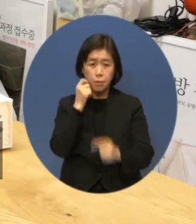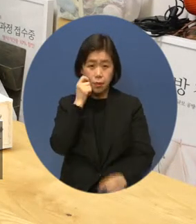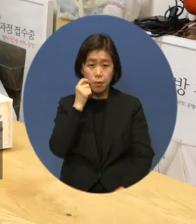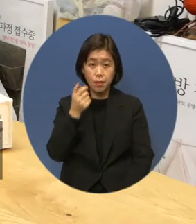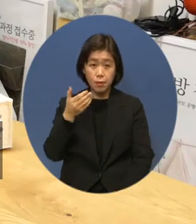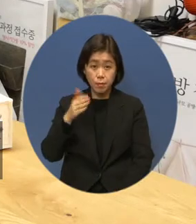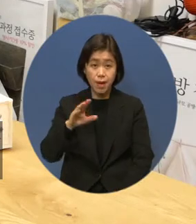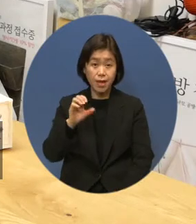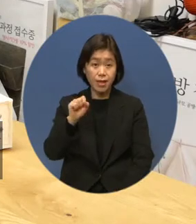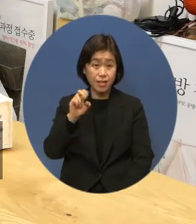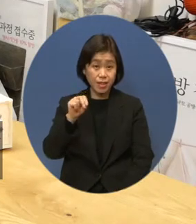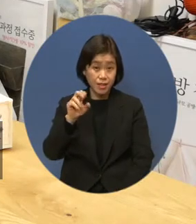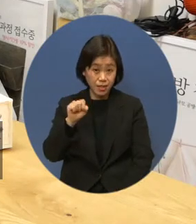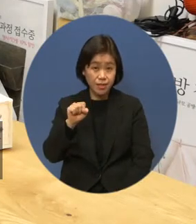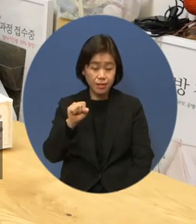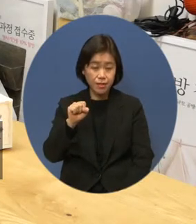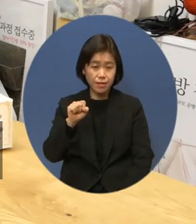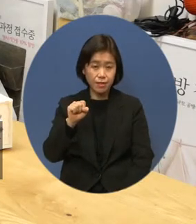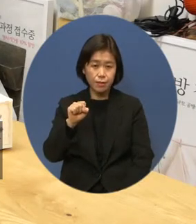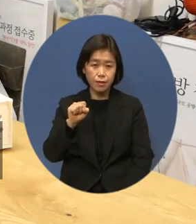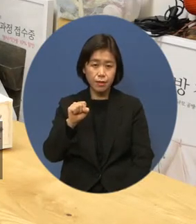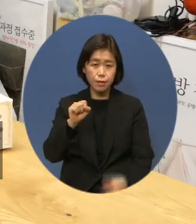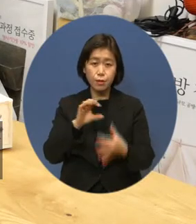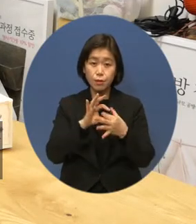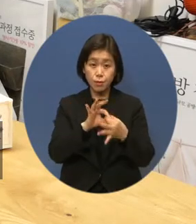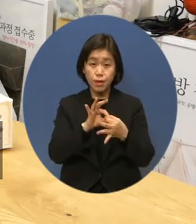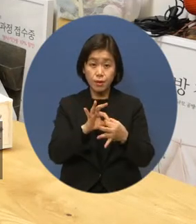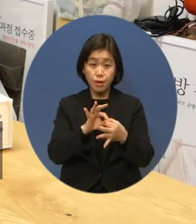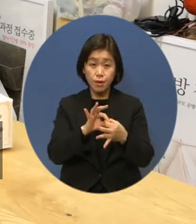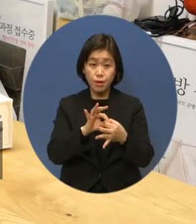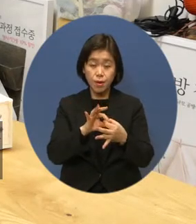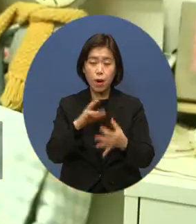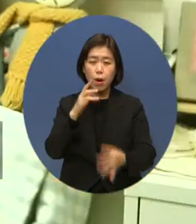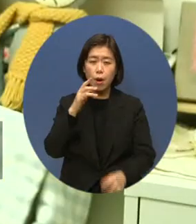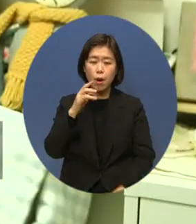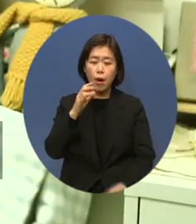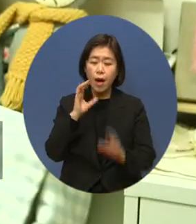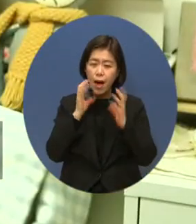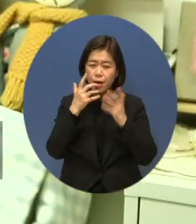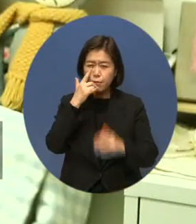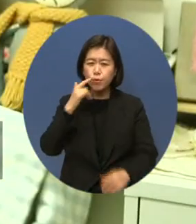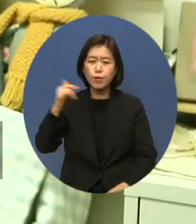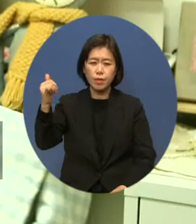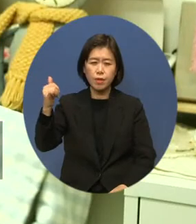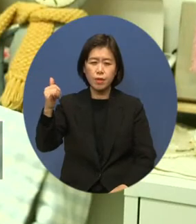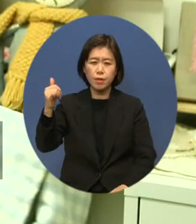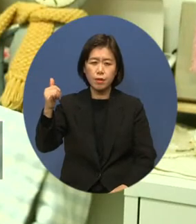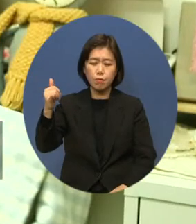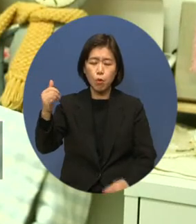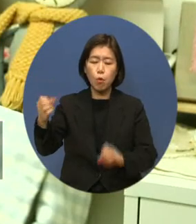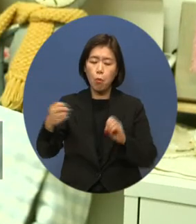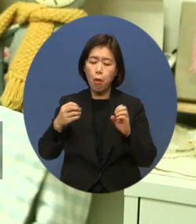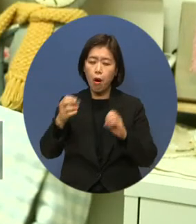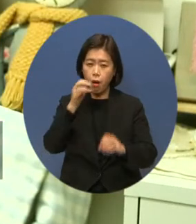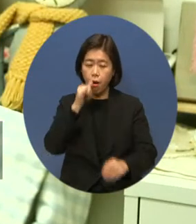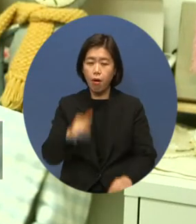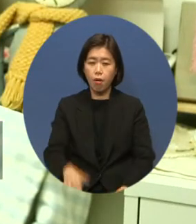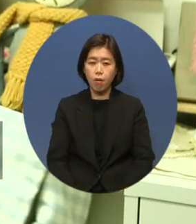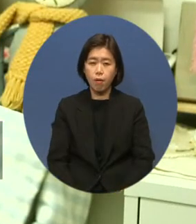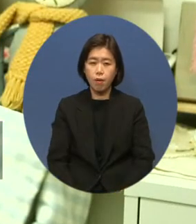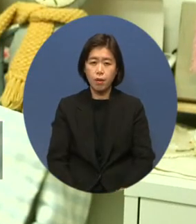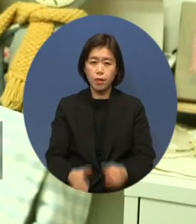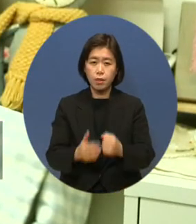SNS, 부모님과 SNS 연결되어 있는 몇몇 분들이 있으세요. 그래서 이제 아이들이 생활하는